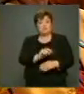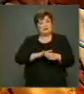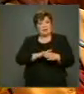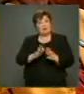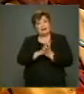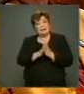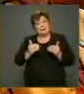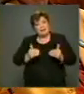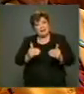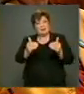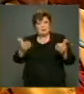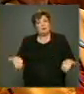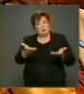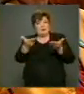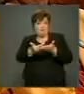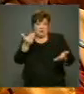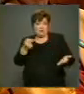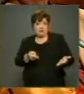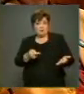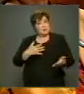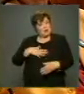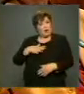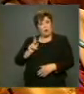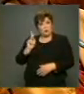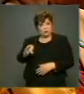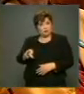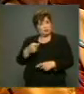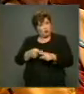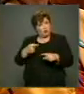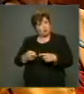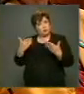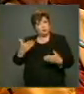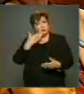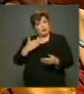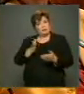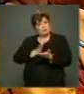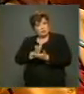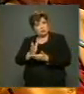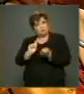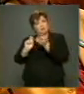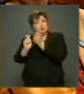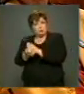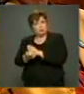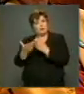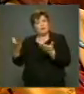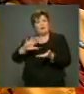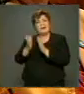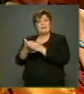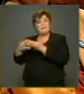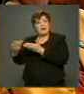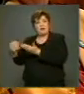ylläpitoon. Kysynkin vielä, että eikö nyt olisi aihetta muuttaa suuntaan ja laitetaan näitä verojen